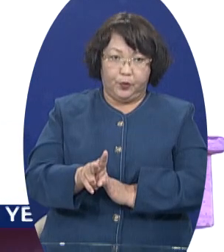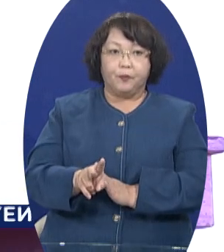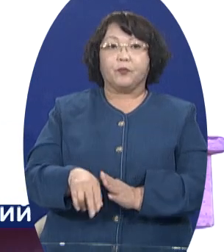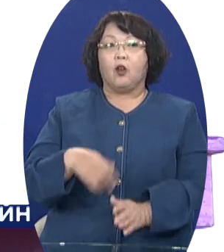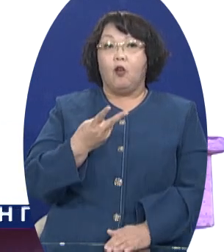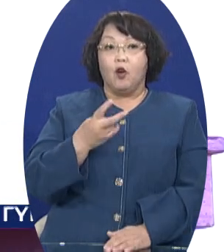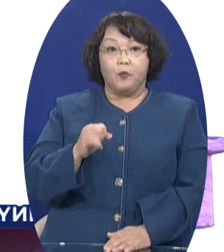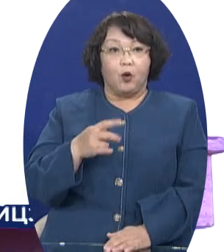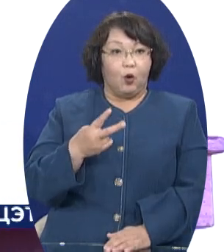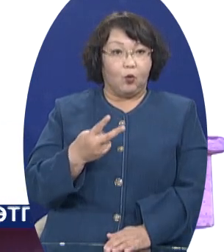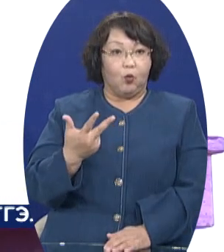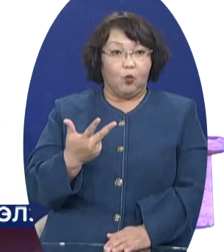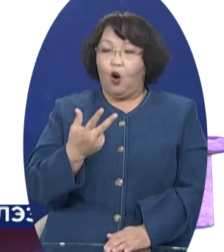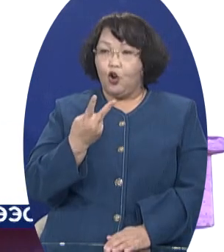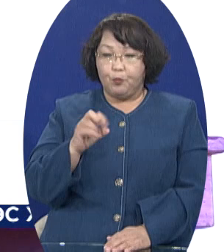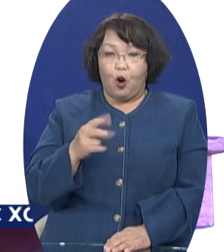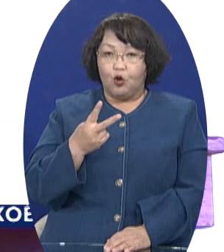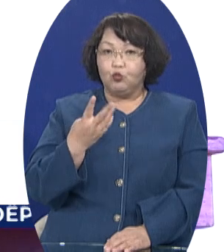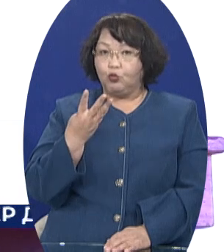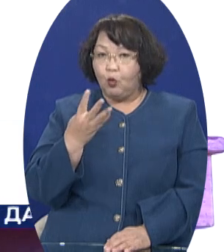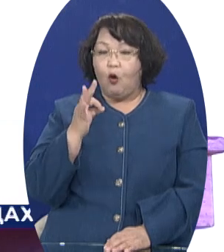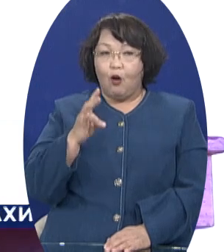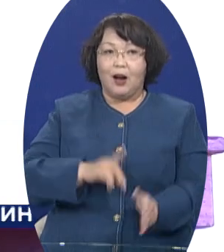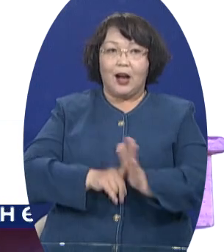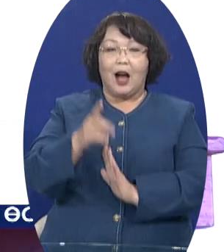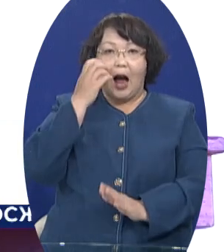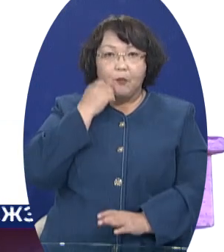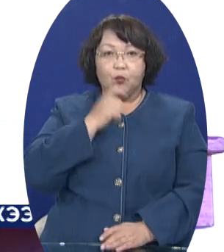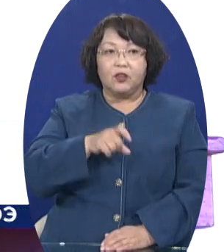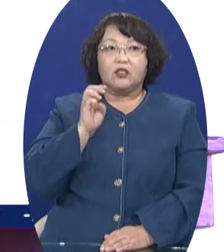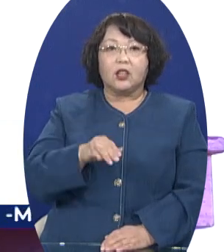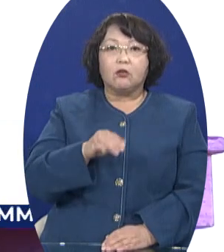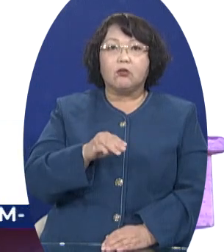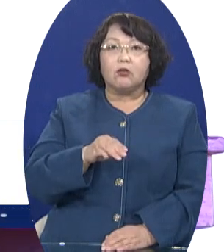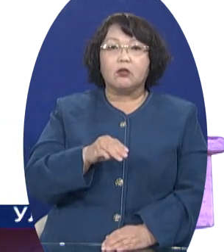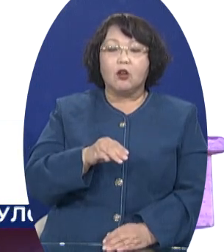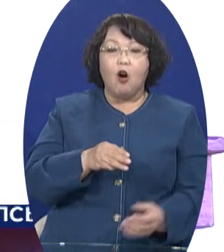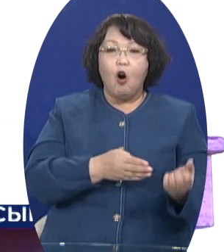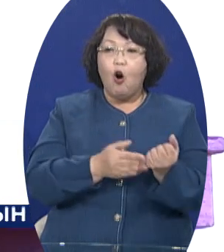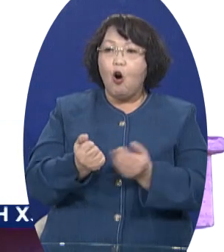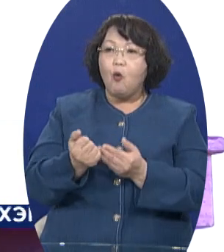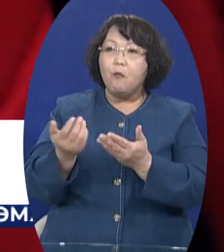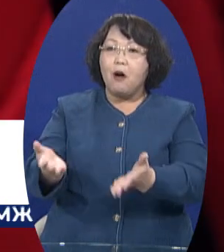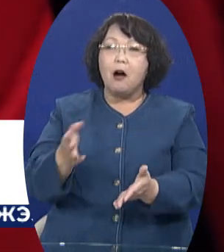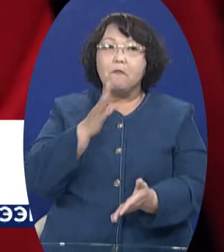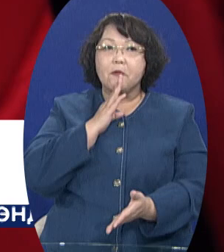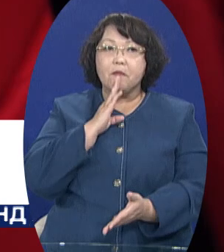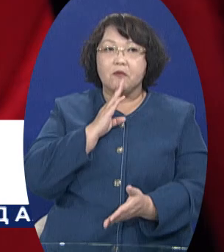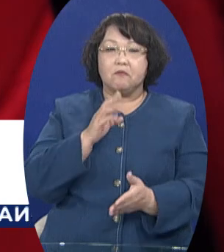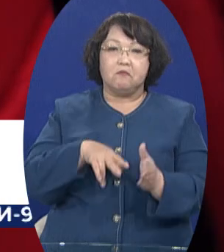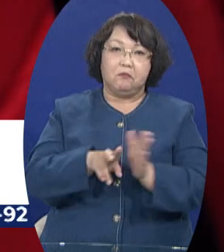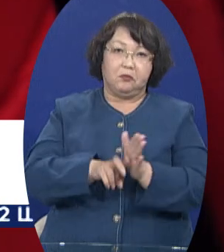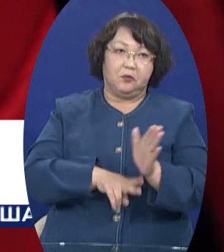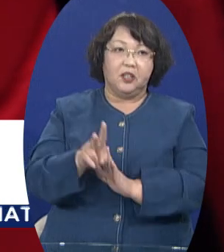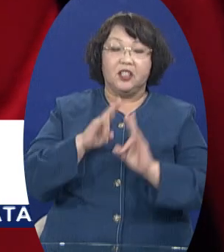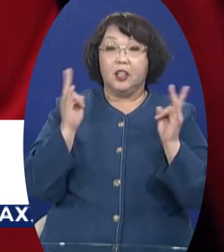оноос ахуулаад манай ахмадуудын маань хувьд тэтгэврийг тодорхой хэмжээгээр өвлүүлэх бас юм боломж болцоо бид нар бас бий болж байгаа. Нийгмийн